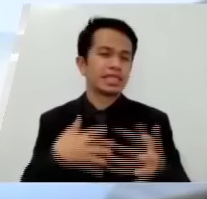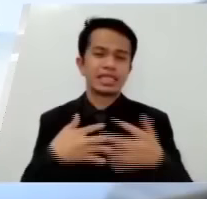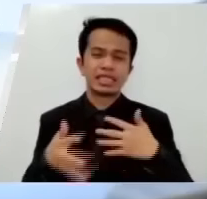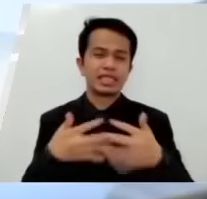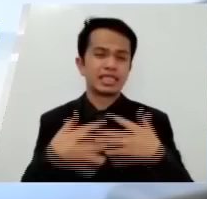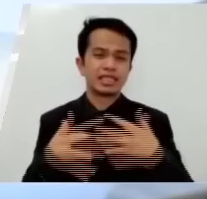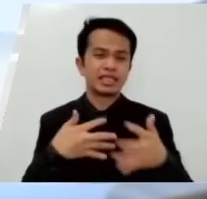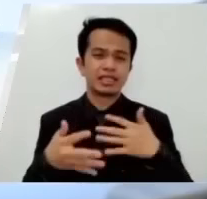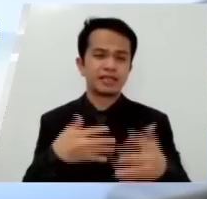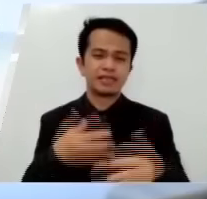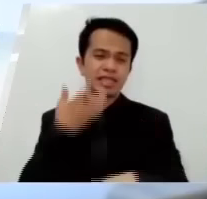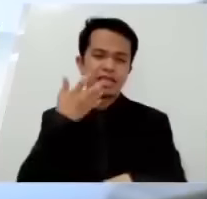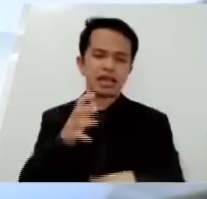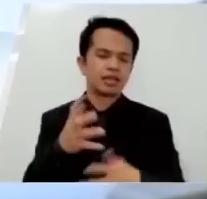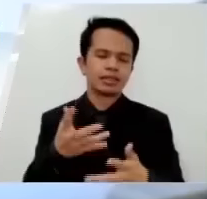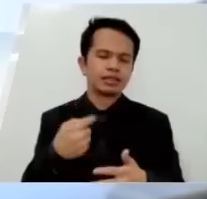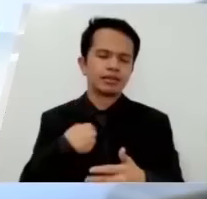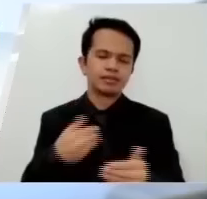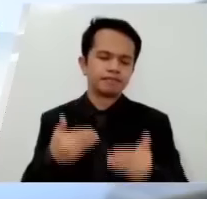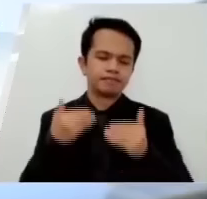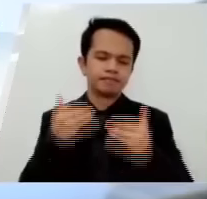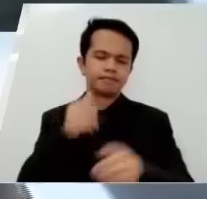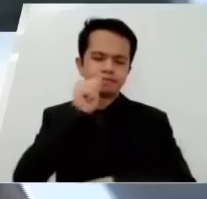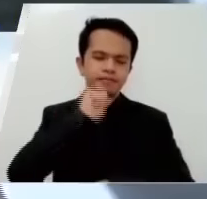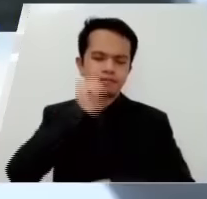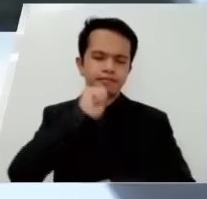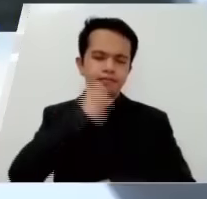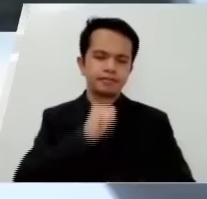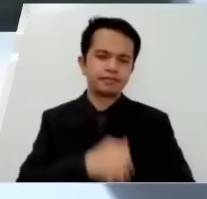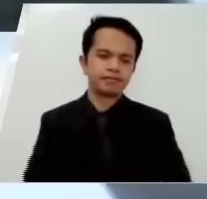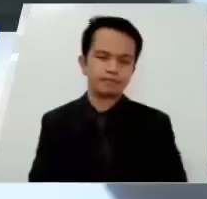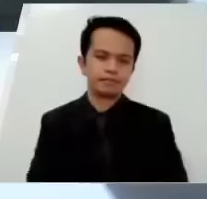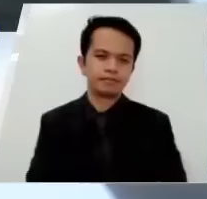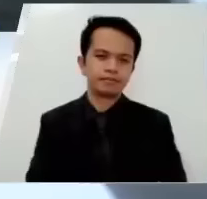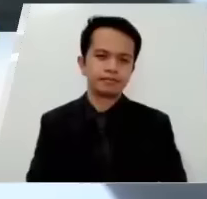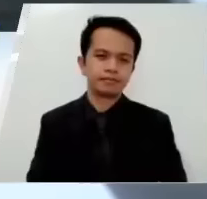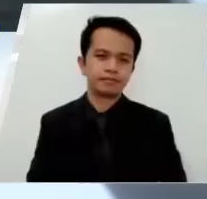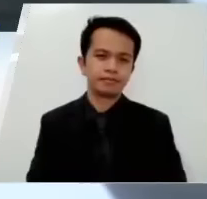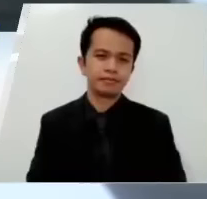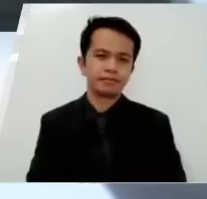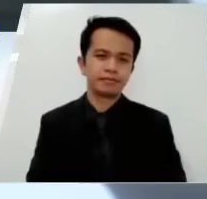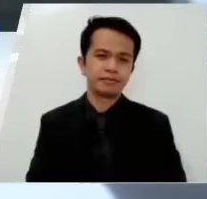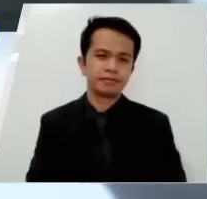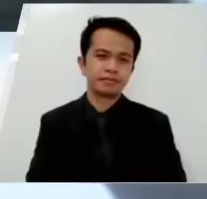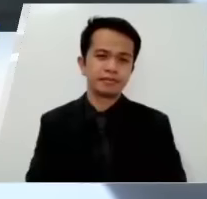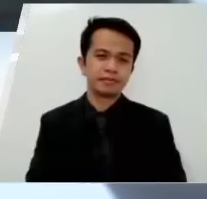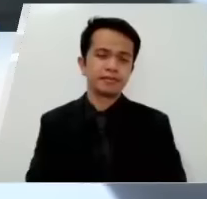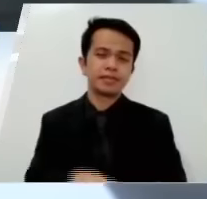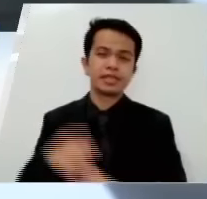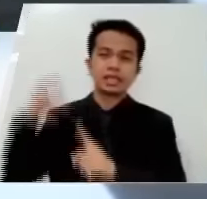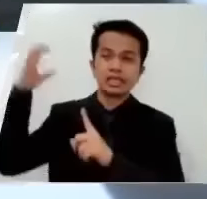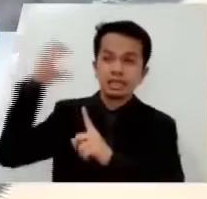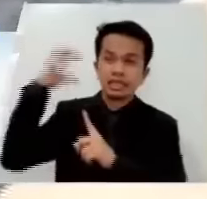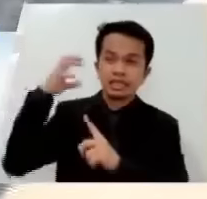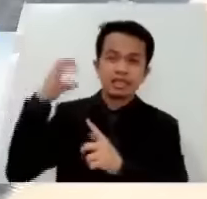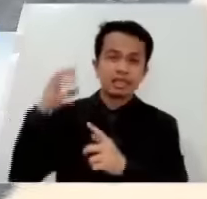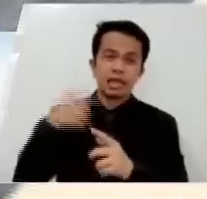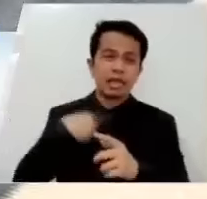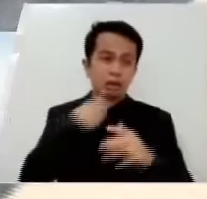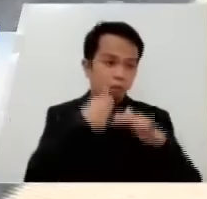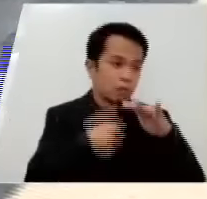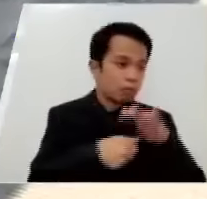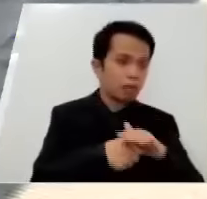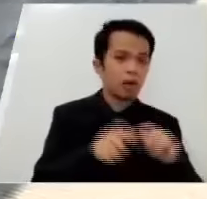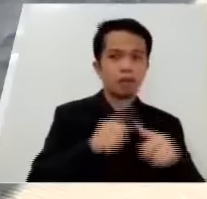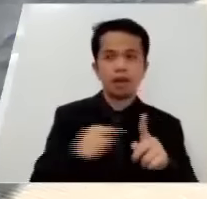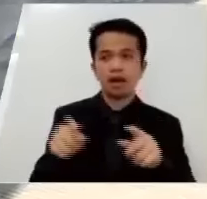mainit, tiisin na lang. Hindi ka nga naanuhan ng araw, wala ka naman pera, wala kang kikitain. Para sa